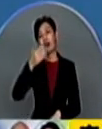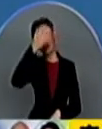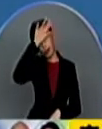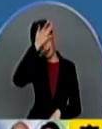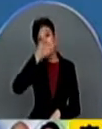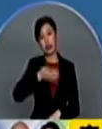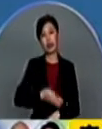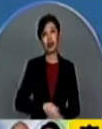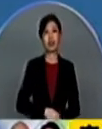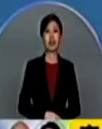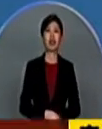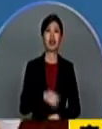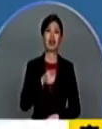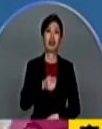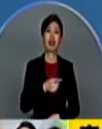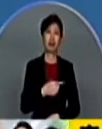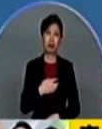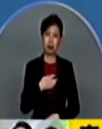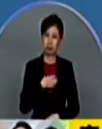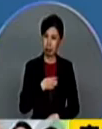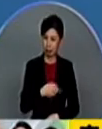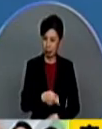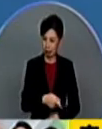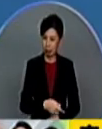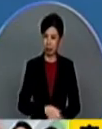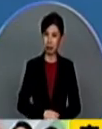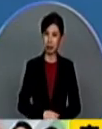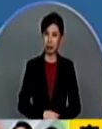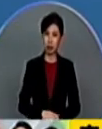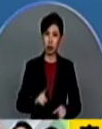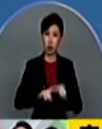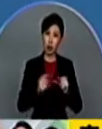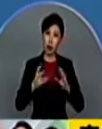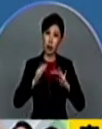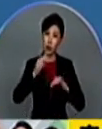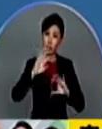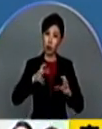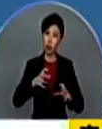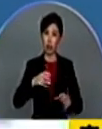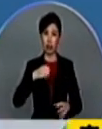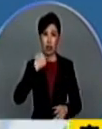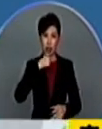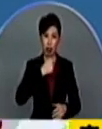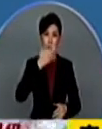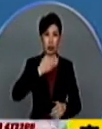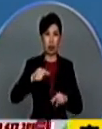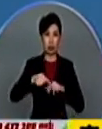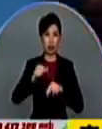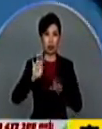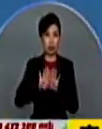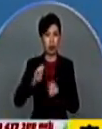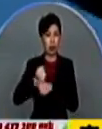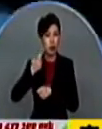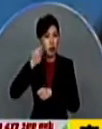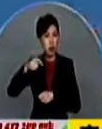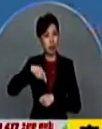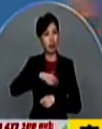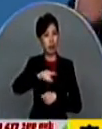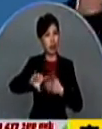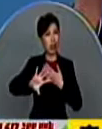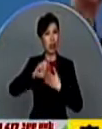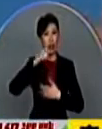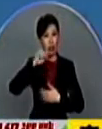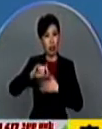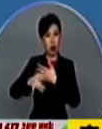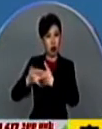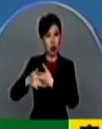我的天哪！多可怕！中华民国台澎金马，我们用中华民国跟海外5000万